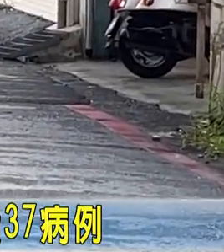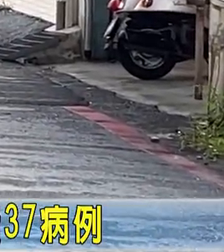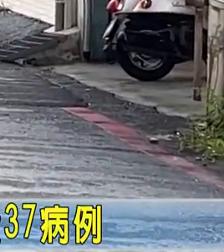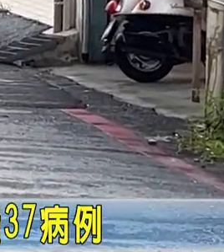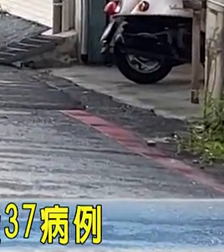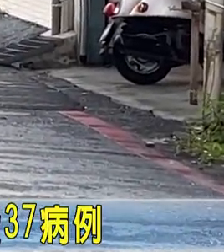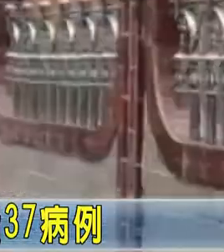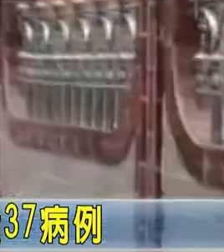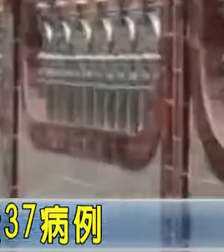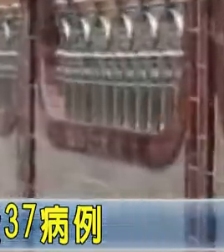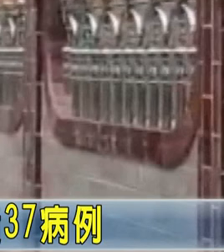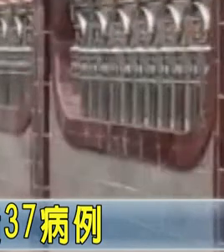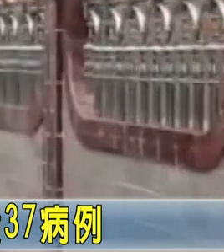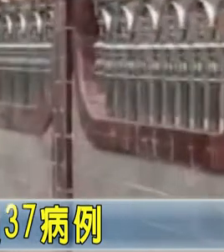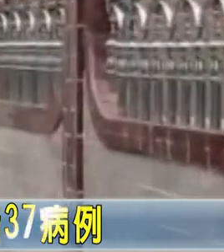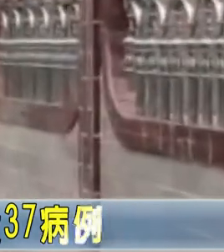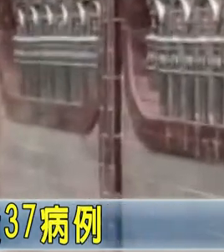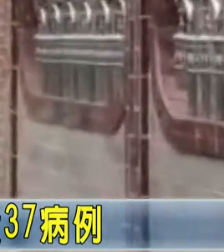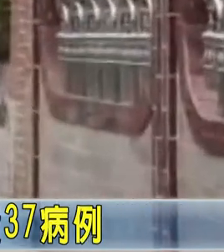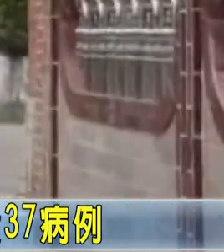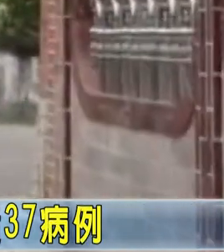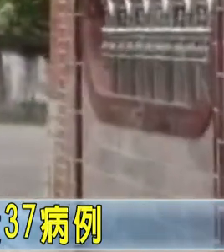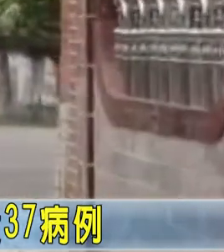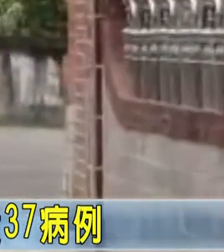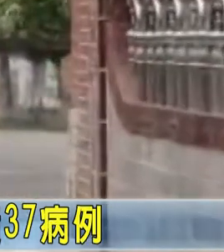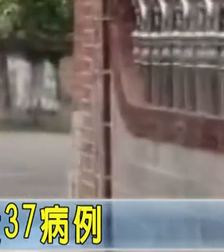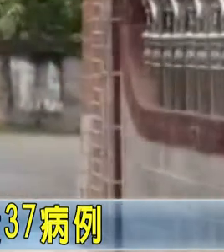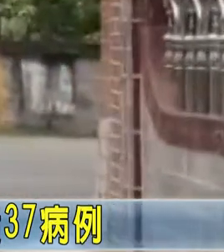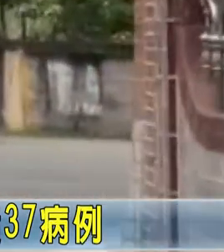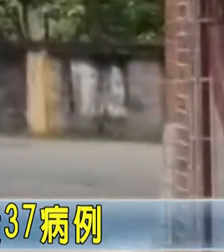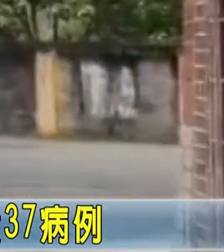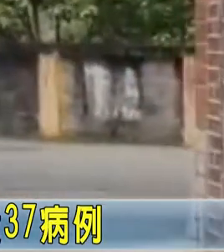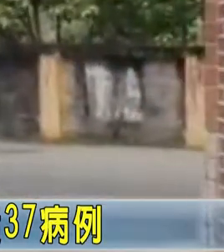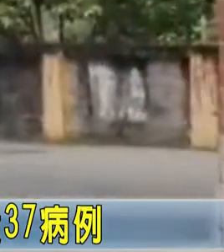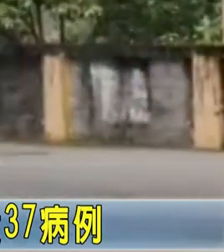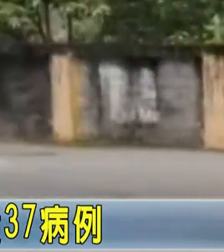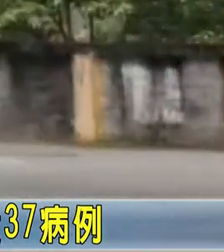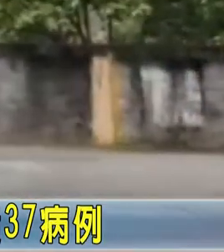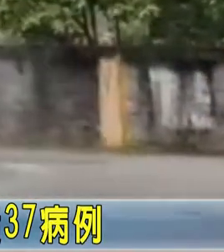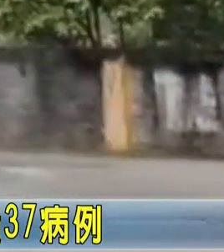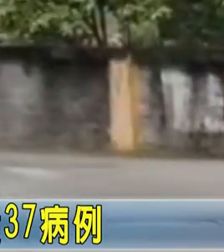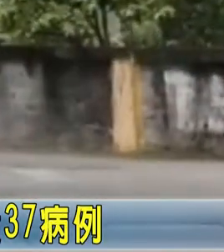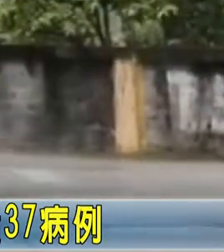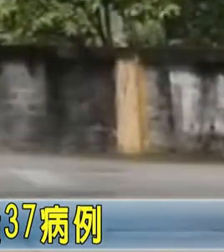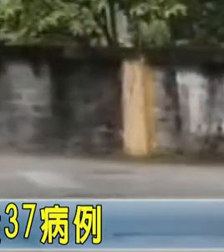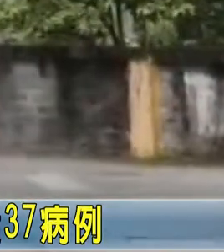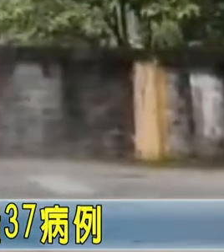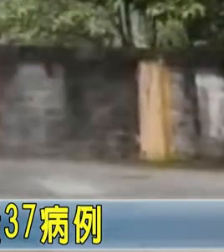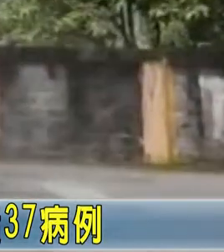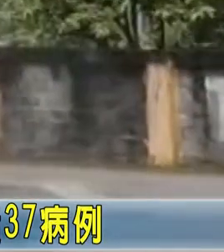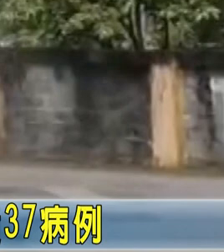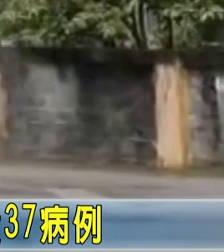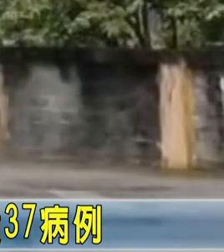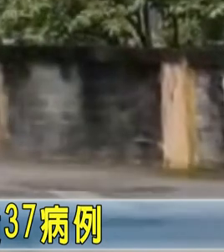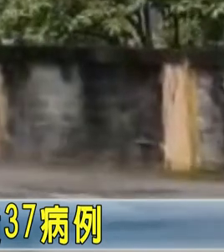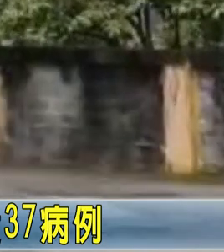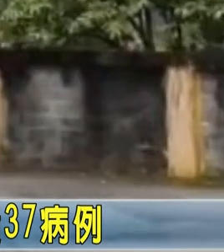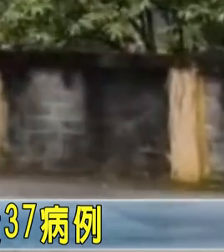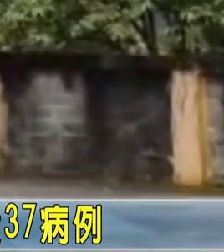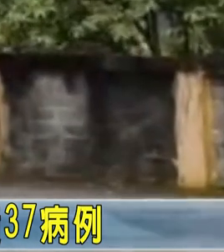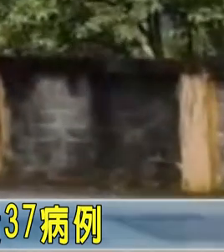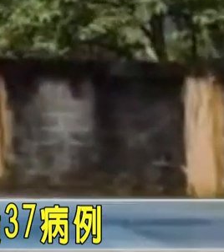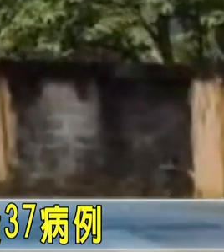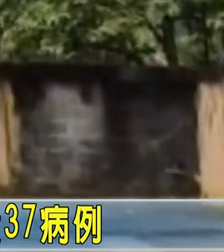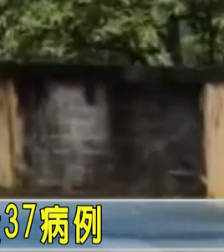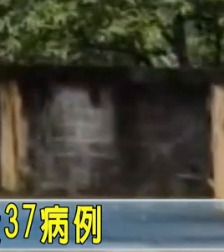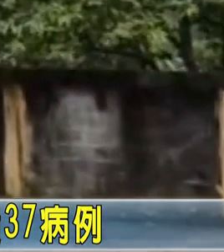时迅速彻底的去消毒清洁，让我们的乡亲不会慌张恐惧。第三